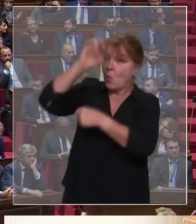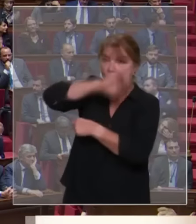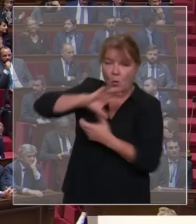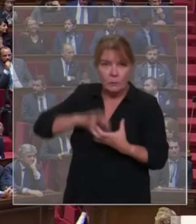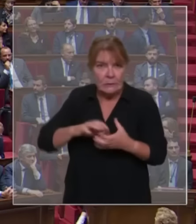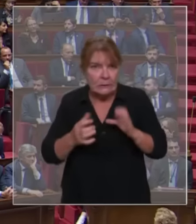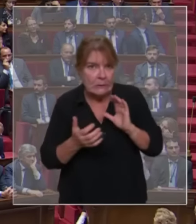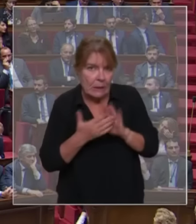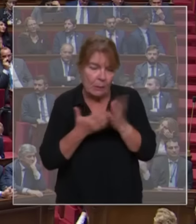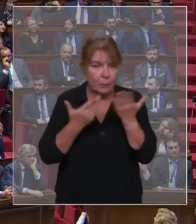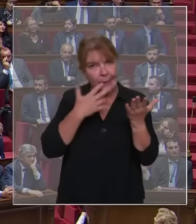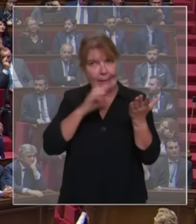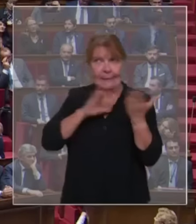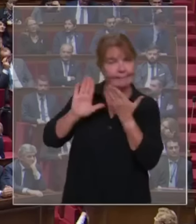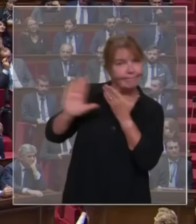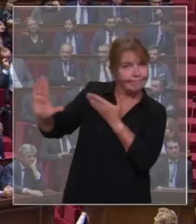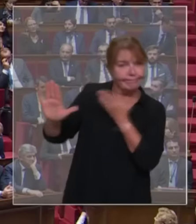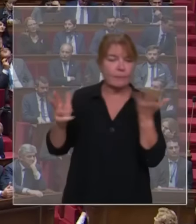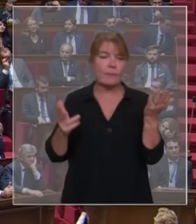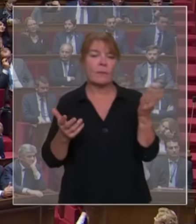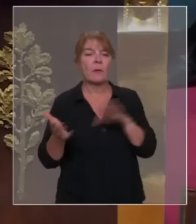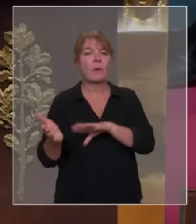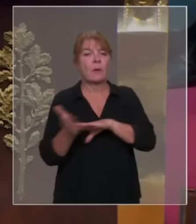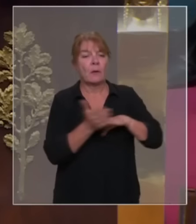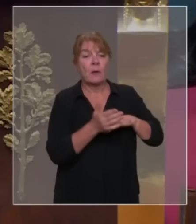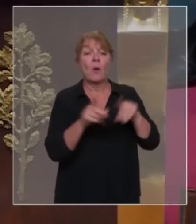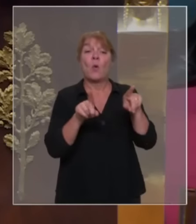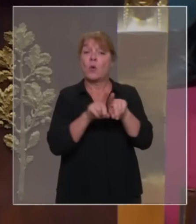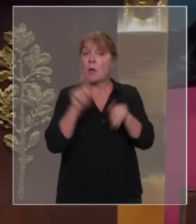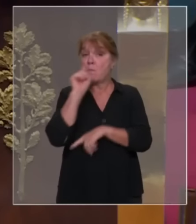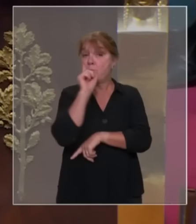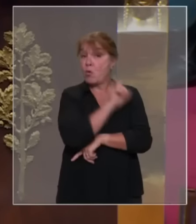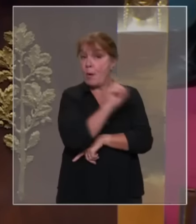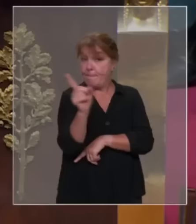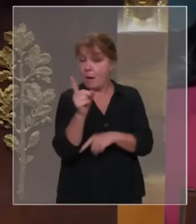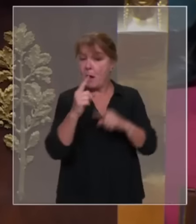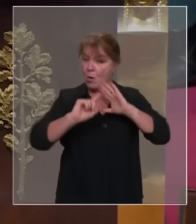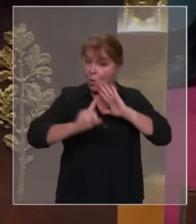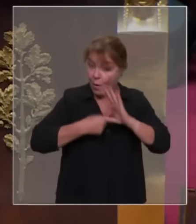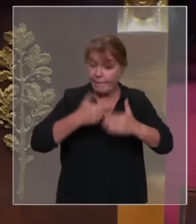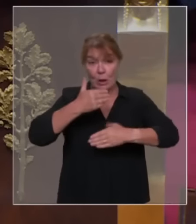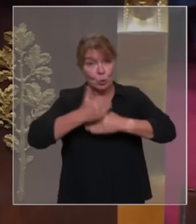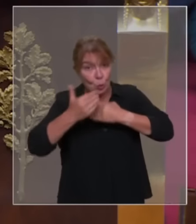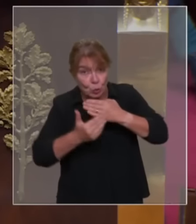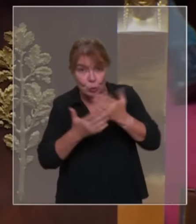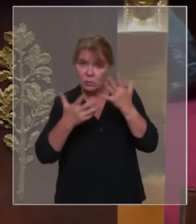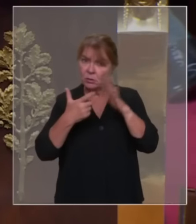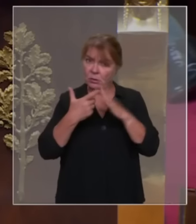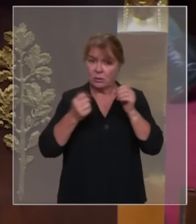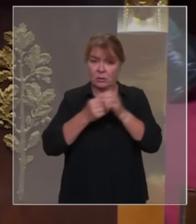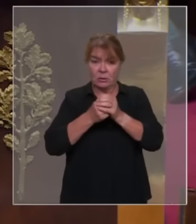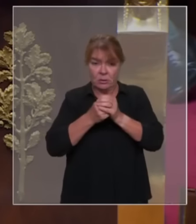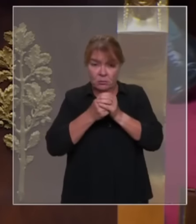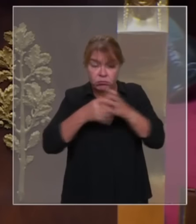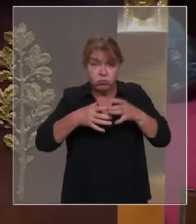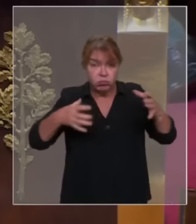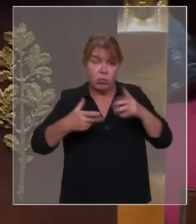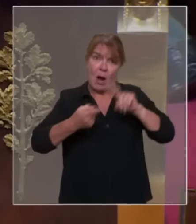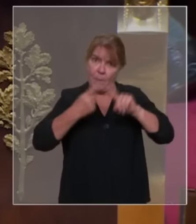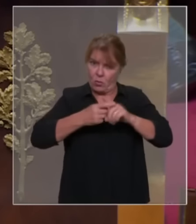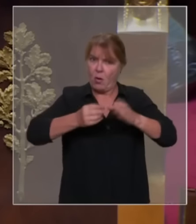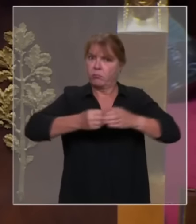Enfin, pour conserver ou reconstruire une vraie capacité de prospective, et j'ai toujours pensé